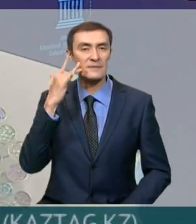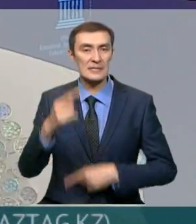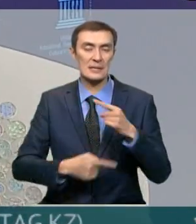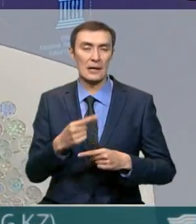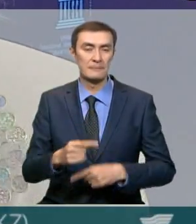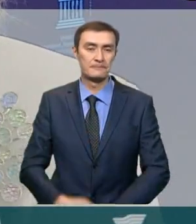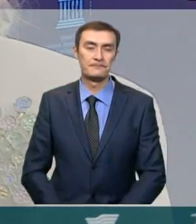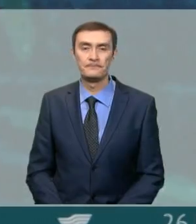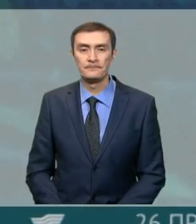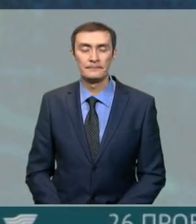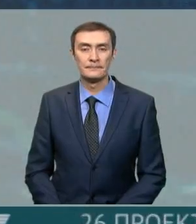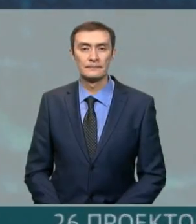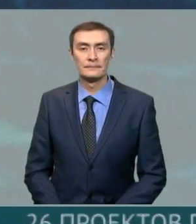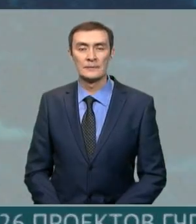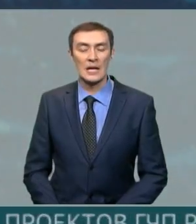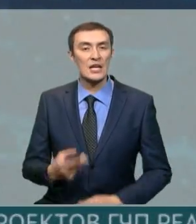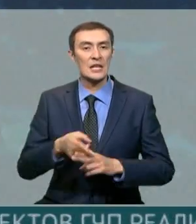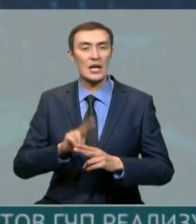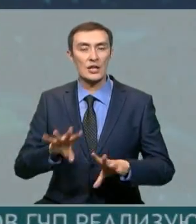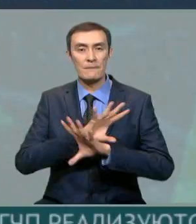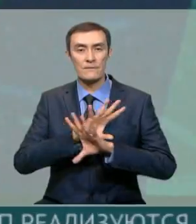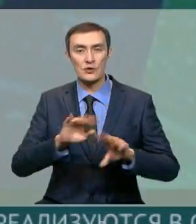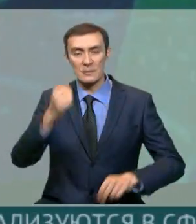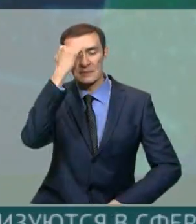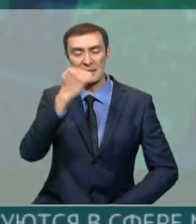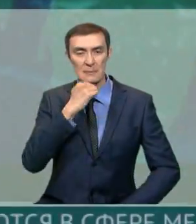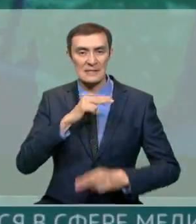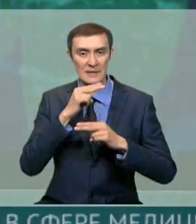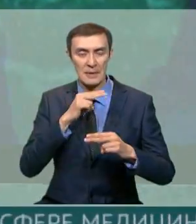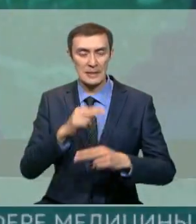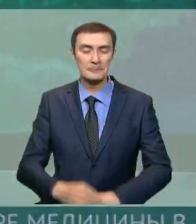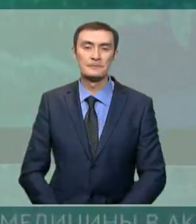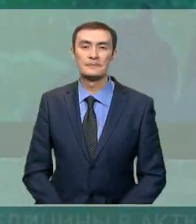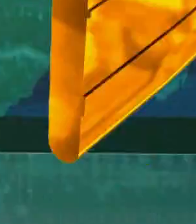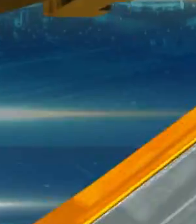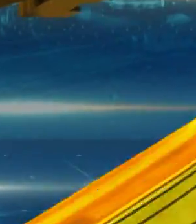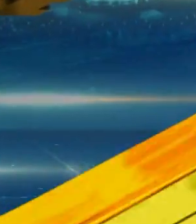во все времена. И к этому часу у нас все. Всего доброго. До свидания.